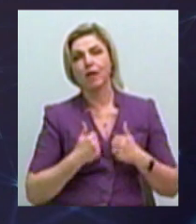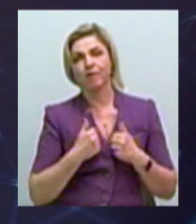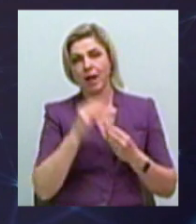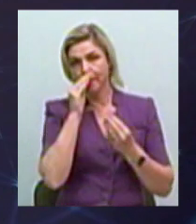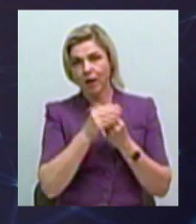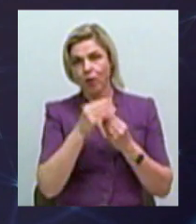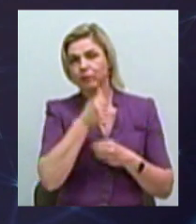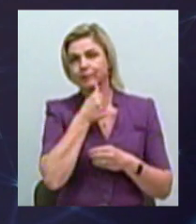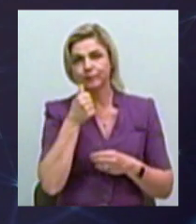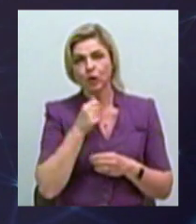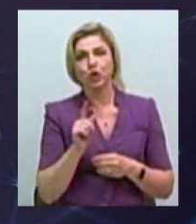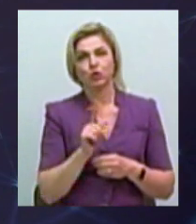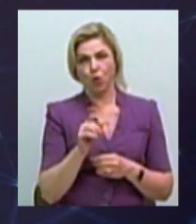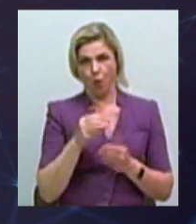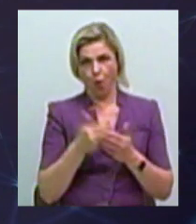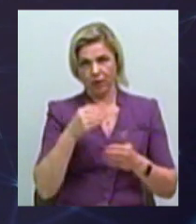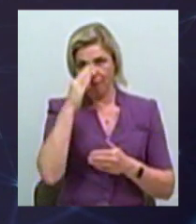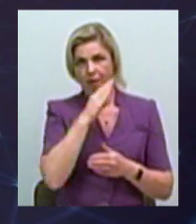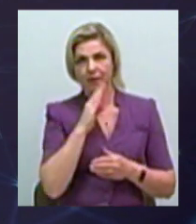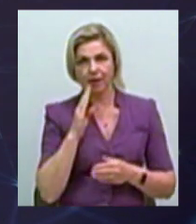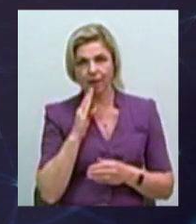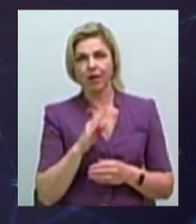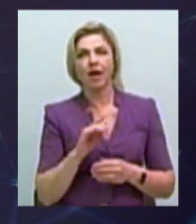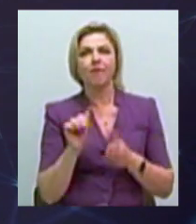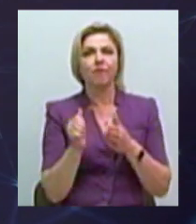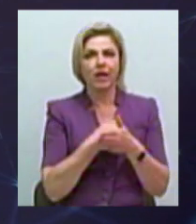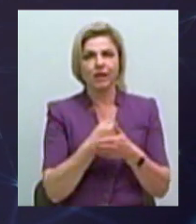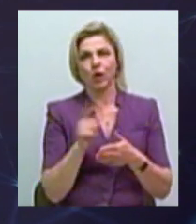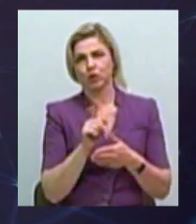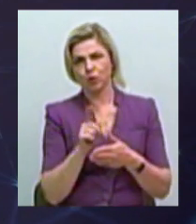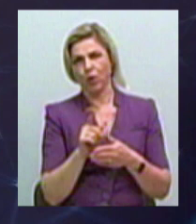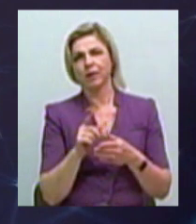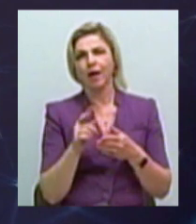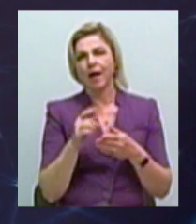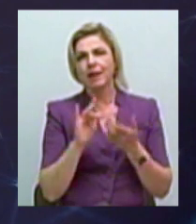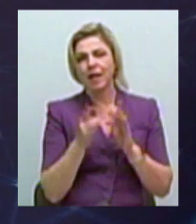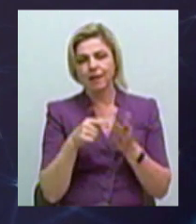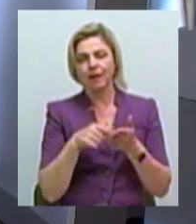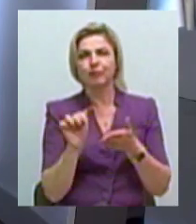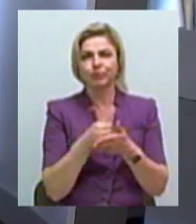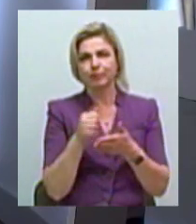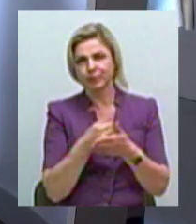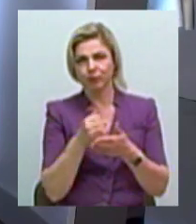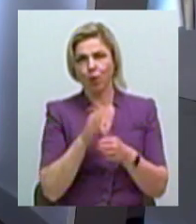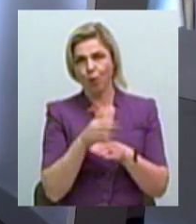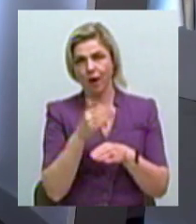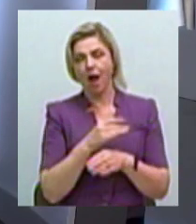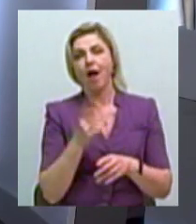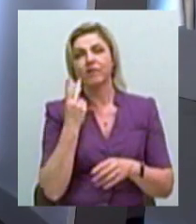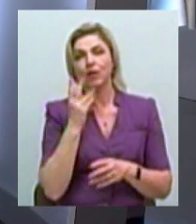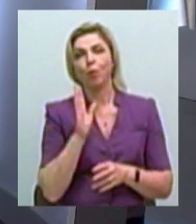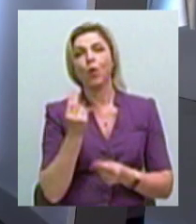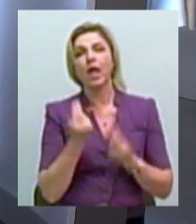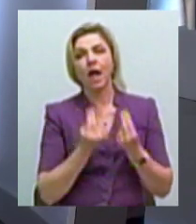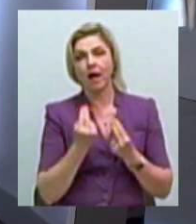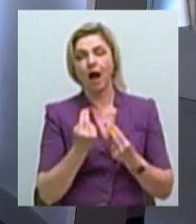приховувати від батьків те, що вона робить, там видаляти історію браузера. Тобто це будуть постійна гра буде в кошки-мишки,